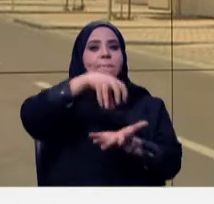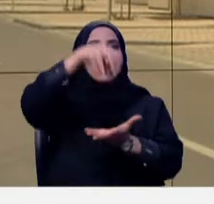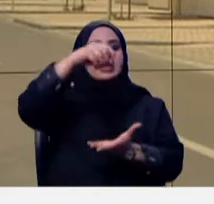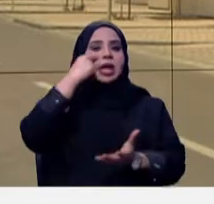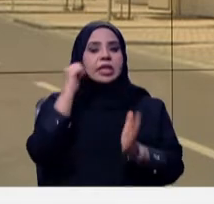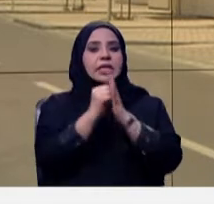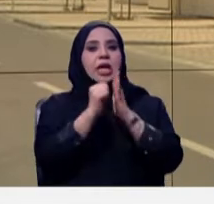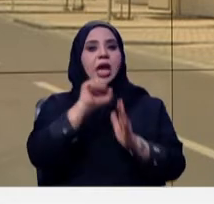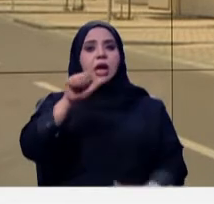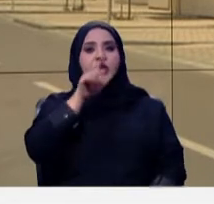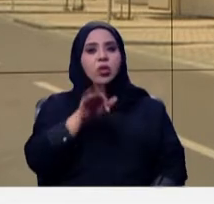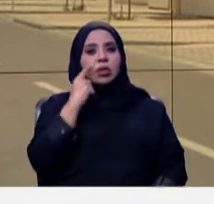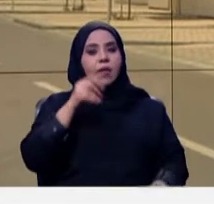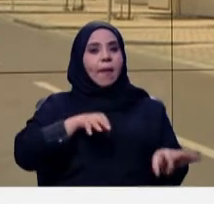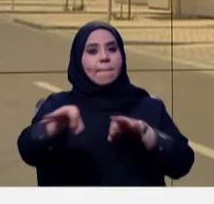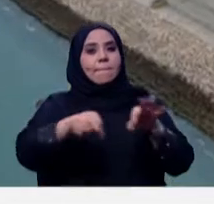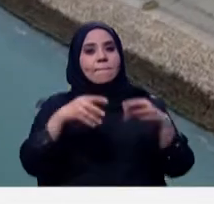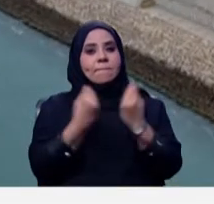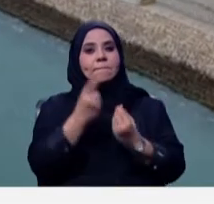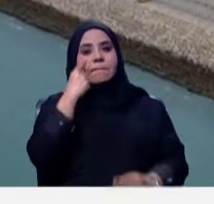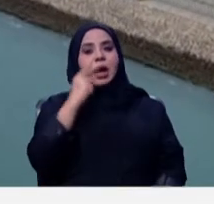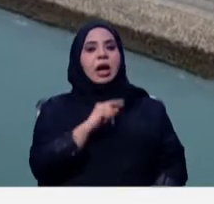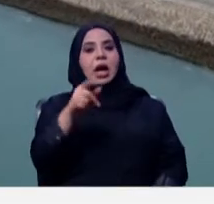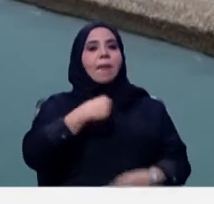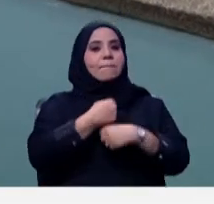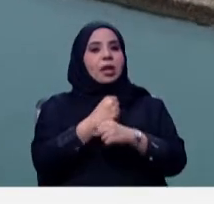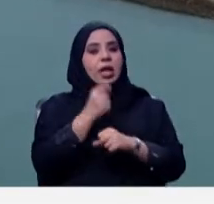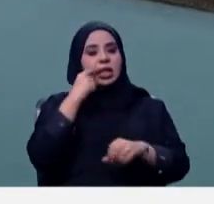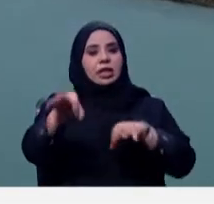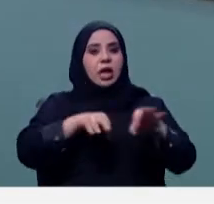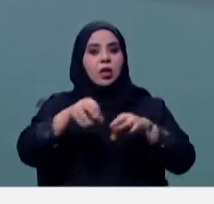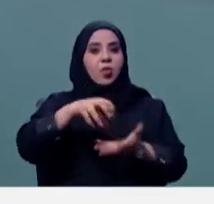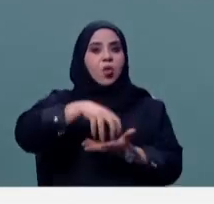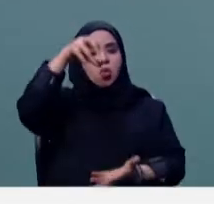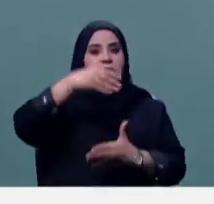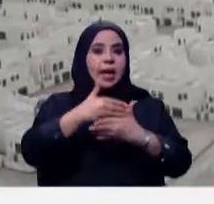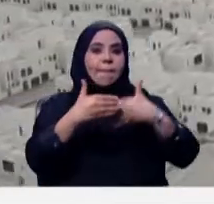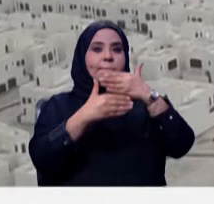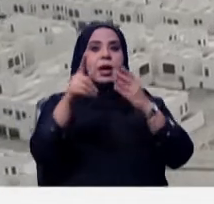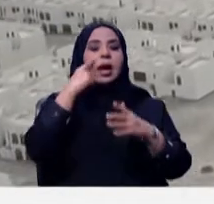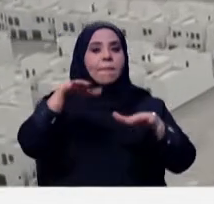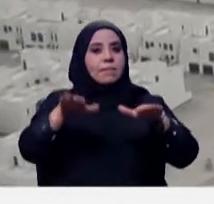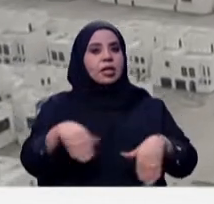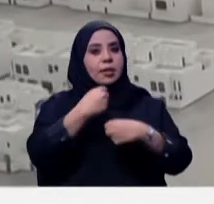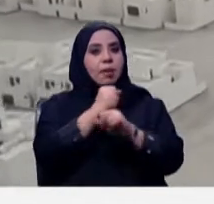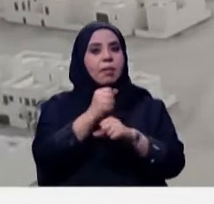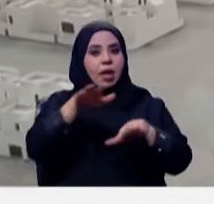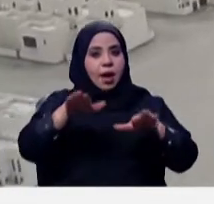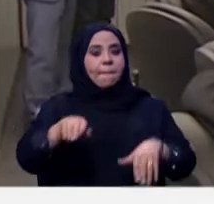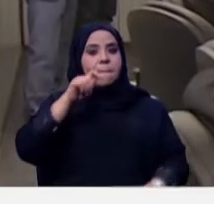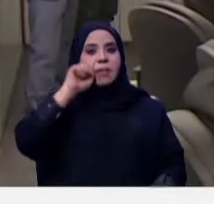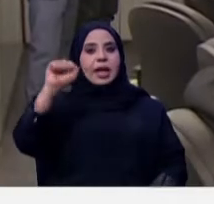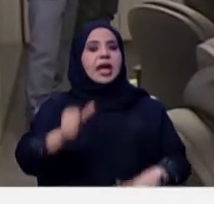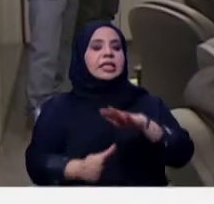الإسكانية، وذلك بالتنسيق مع وزارة الأشغال وشؤون البلديات والتخطيط العمراني والمجالس البلدية ومجلس أمانة